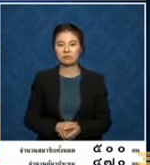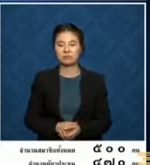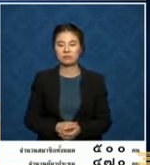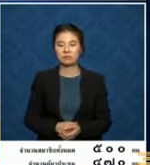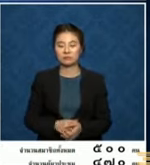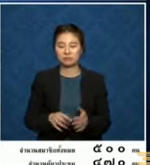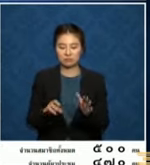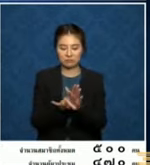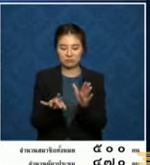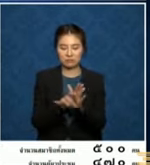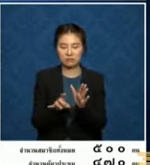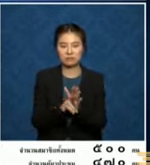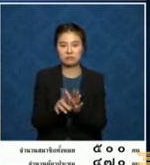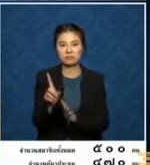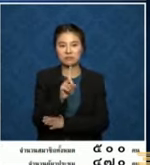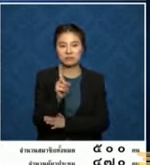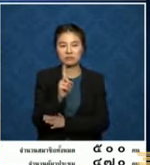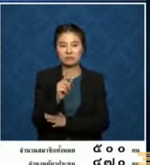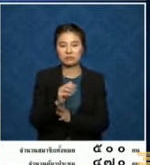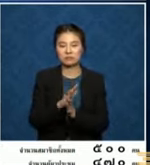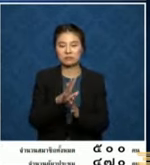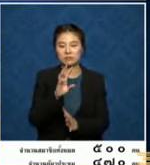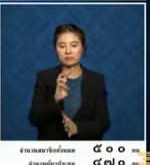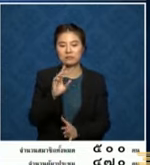บรรทัดสุดท้ายวงเล็บ5เห็นไหมฮะไอ้ตัวเนี้ย